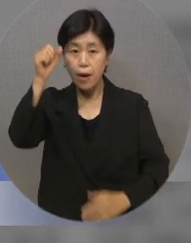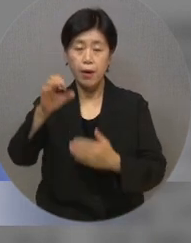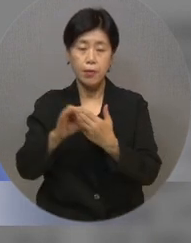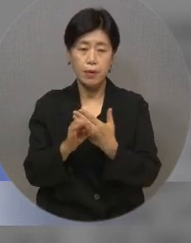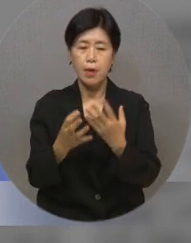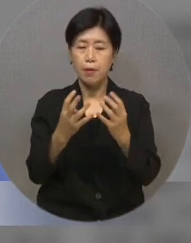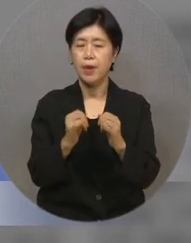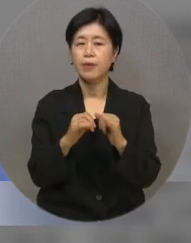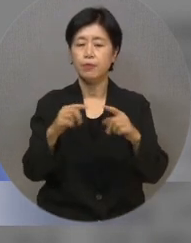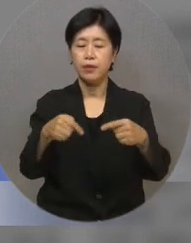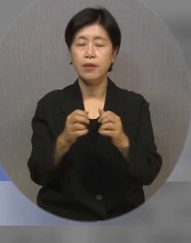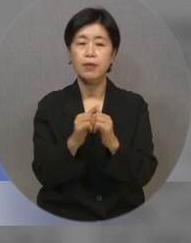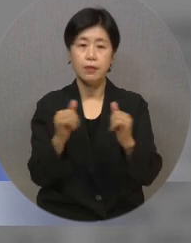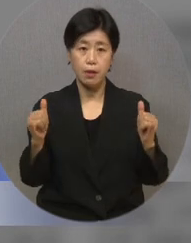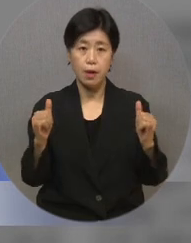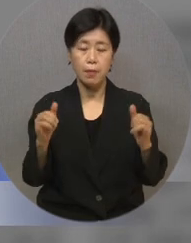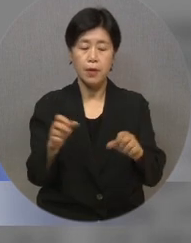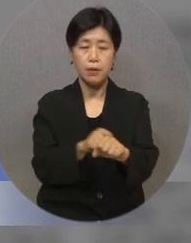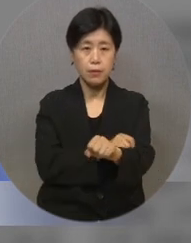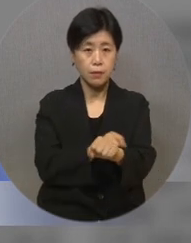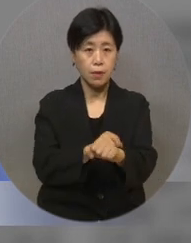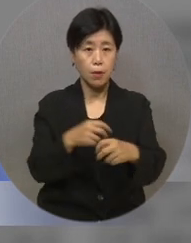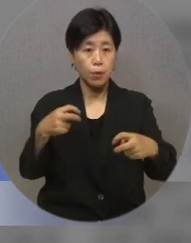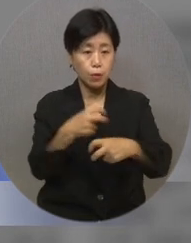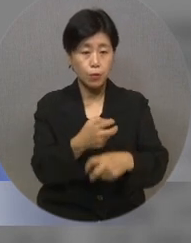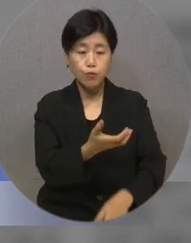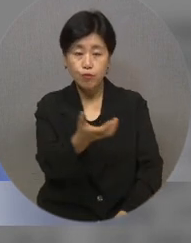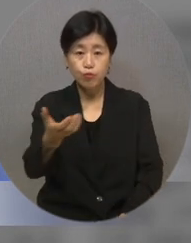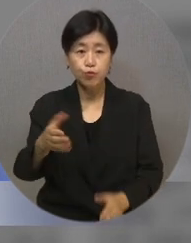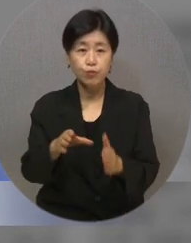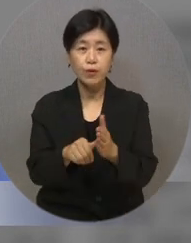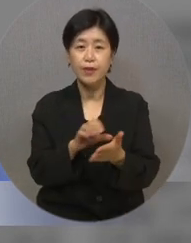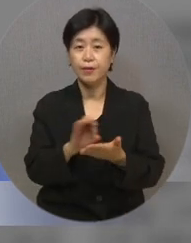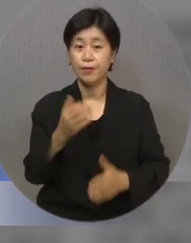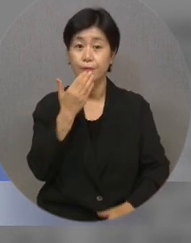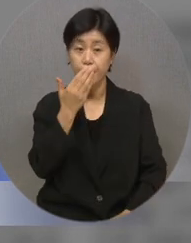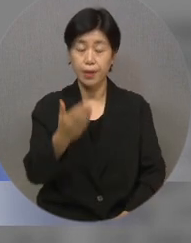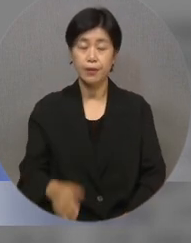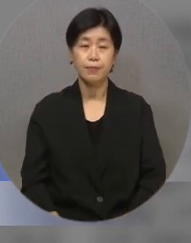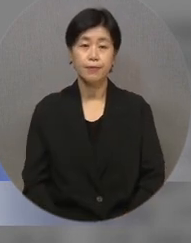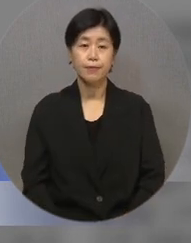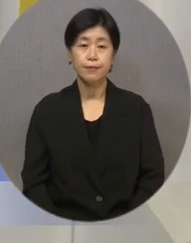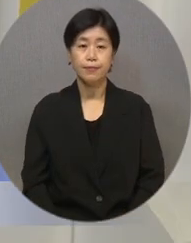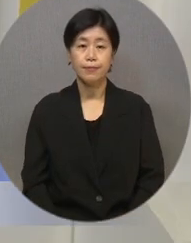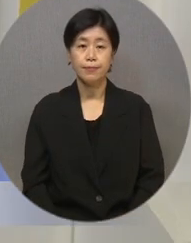많은 휠체어 이용자가 특별 교통수단을 이용할 수 있게 될 전망입니다